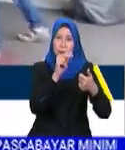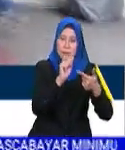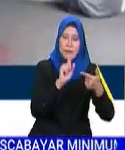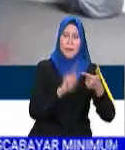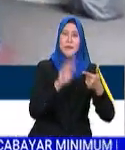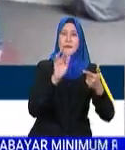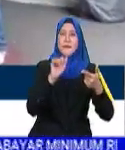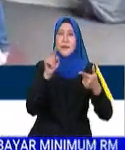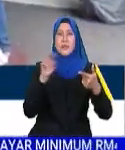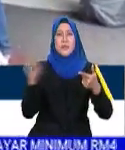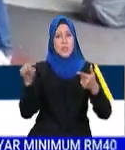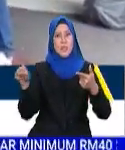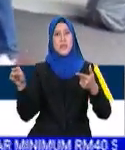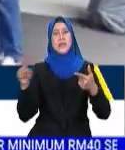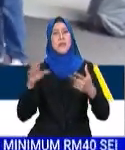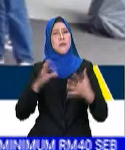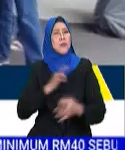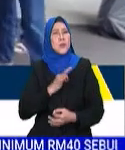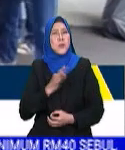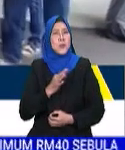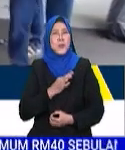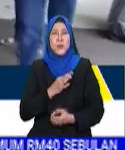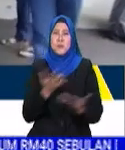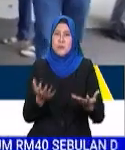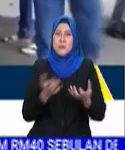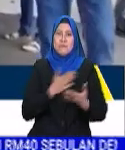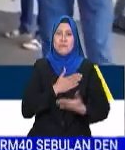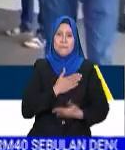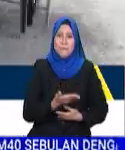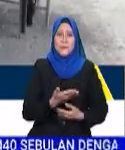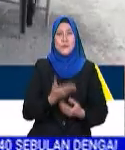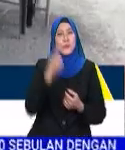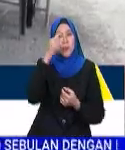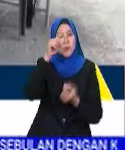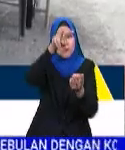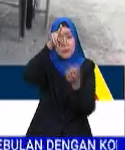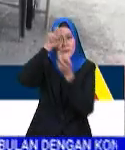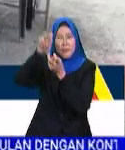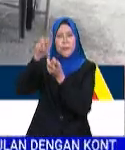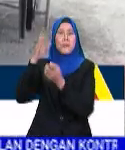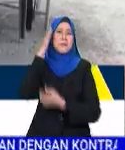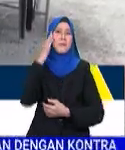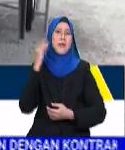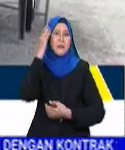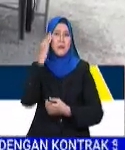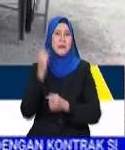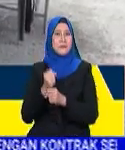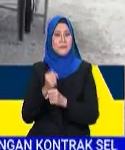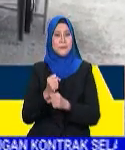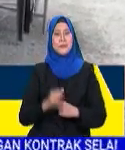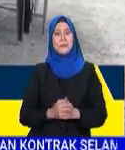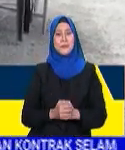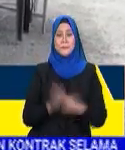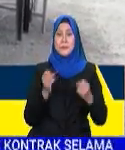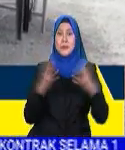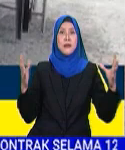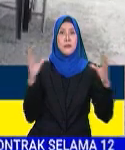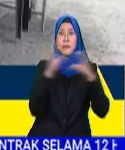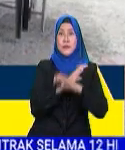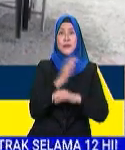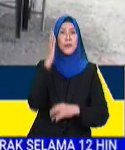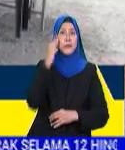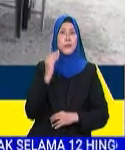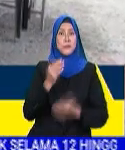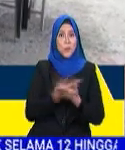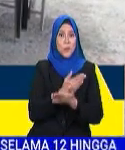perasaan teruja berkhidmat pada hari ini kerana meraih banyak pengalaman. Agak mencabarlah, tapi dia dah beri satu pengalaman baru untuk